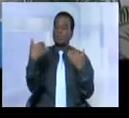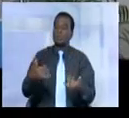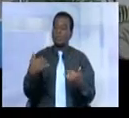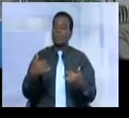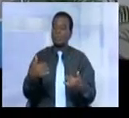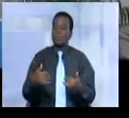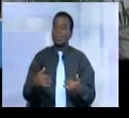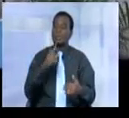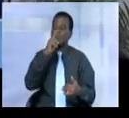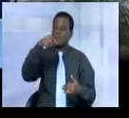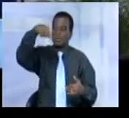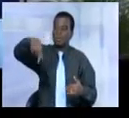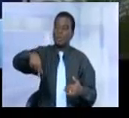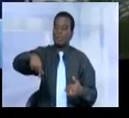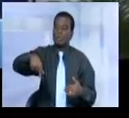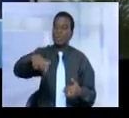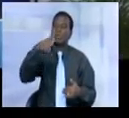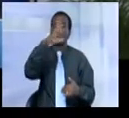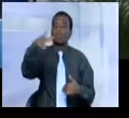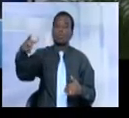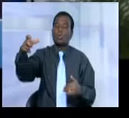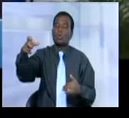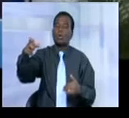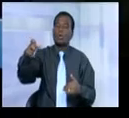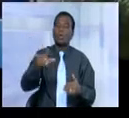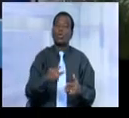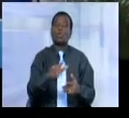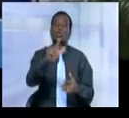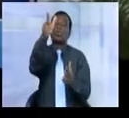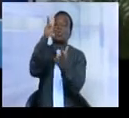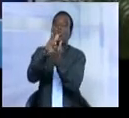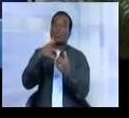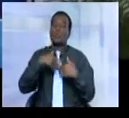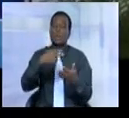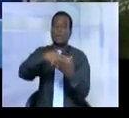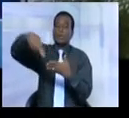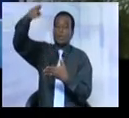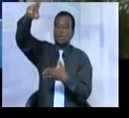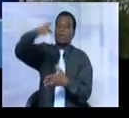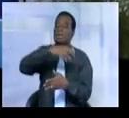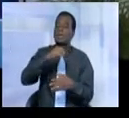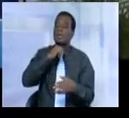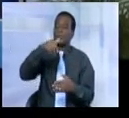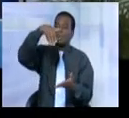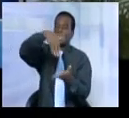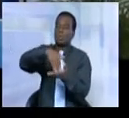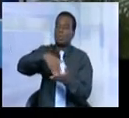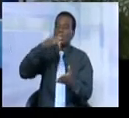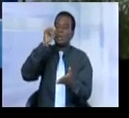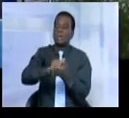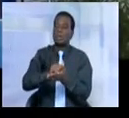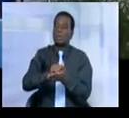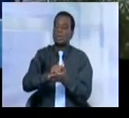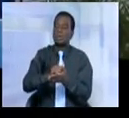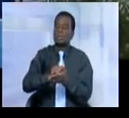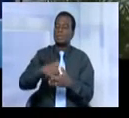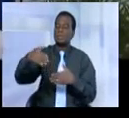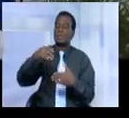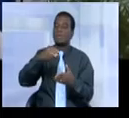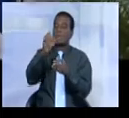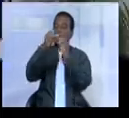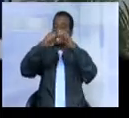la certitude que 3 aéroports ont été réhabilités. Ce qu'il n'y a pas encore, c'est les procédures d'approche